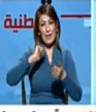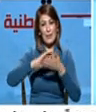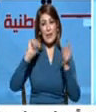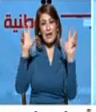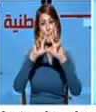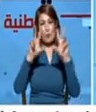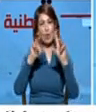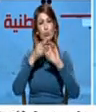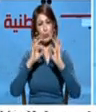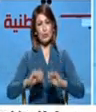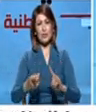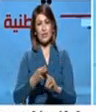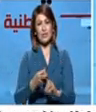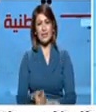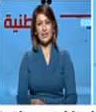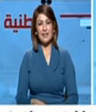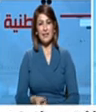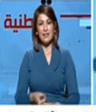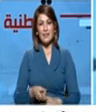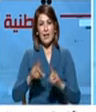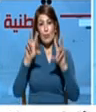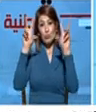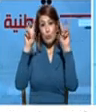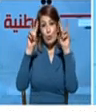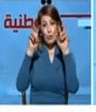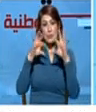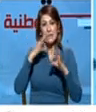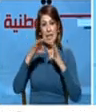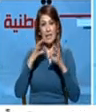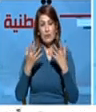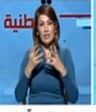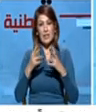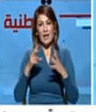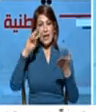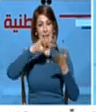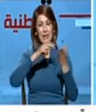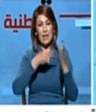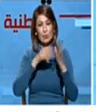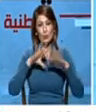لل بالنسبه لل شبكه كما قلت لك ال الظرف